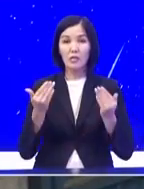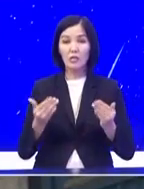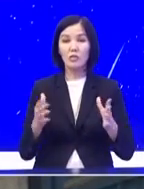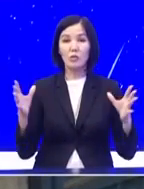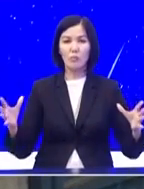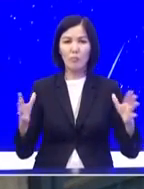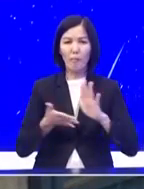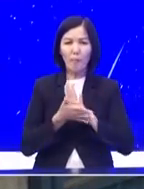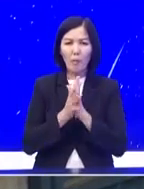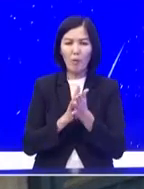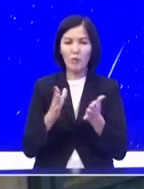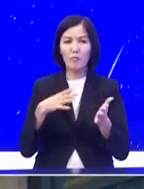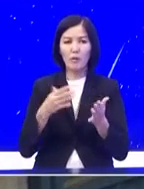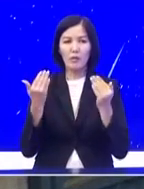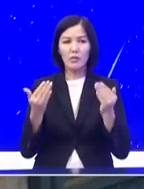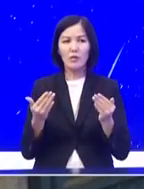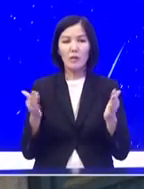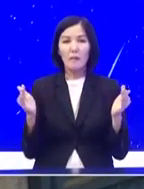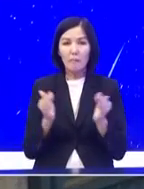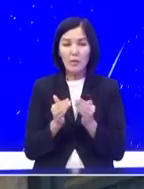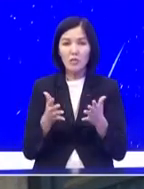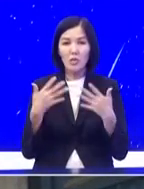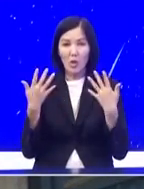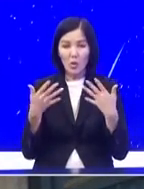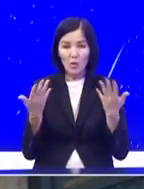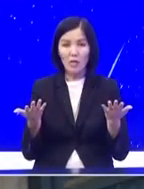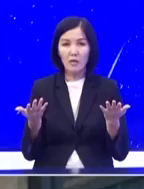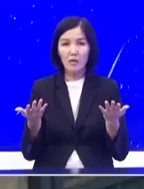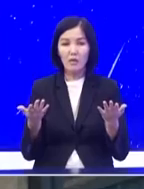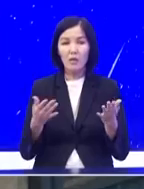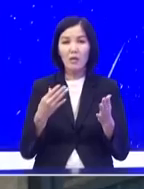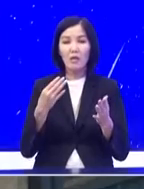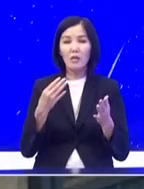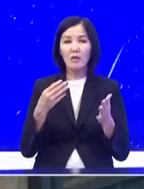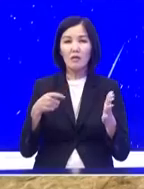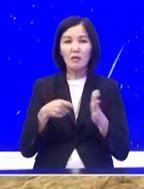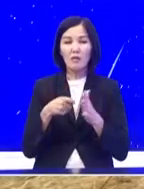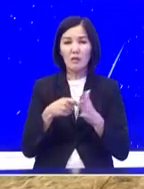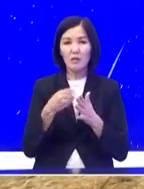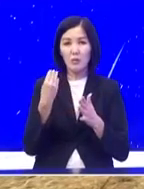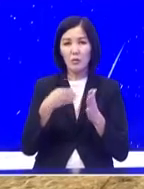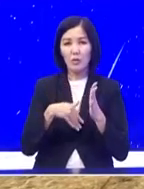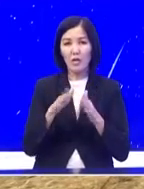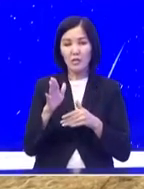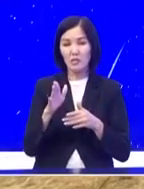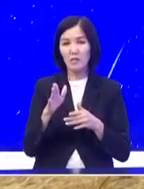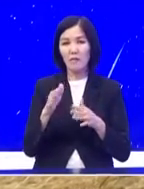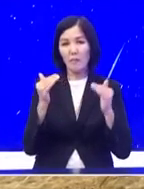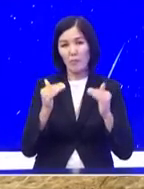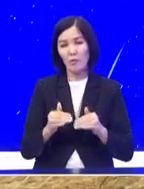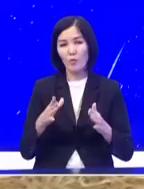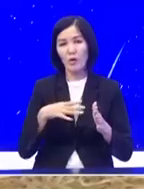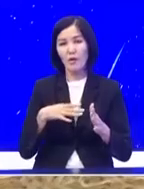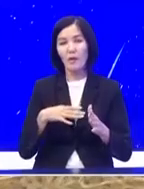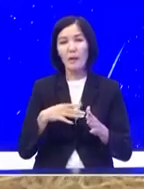тюки были. А в этом году тюки стали делать меньше, легче. Естественно, качество это очень плохое. Из-за отсутствия дождей во многих районах области